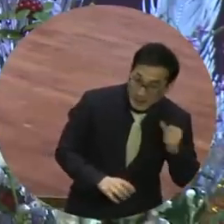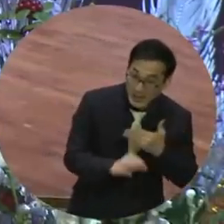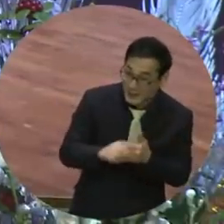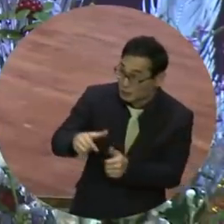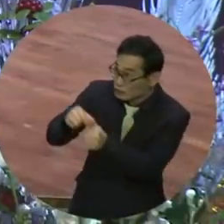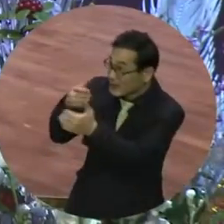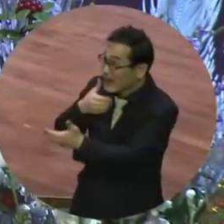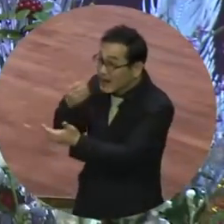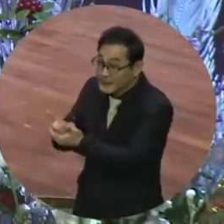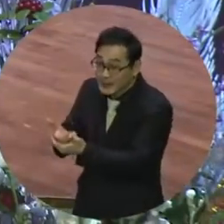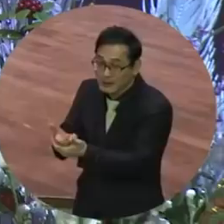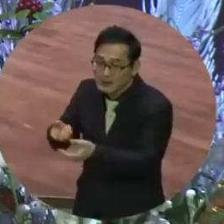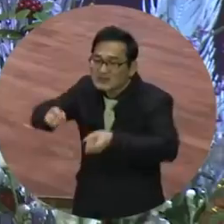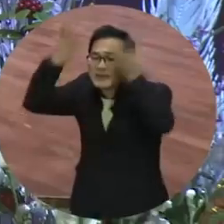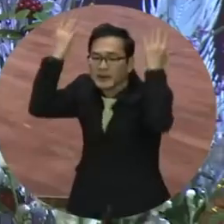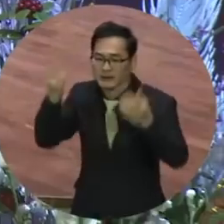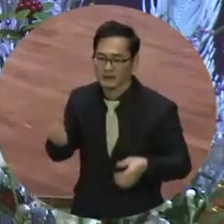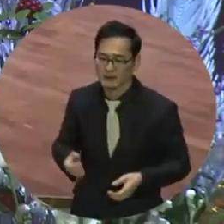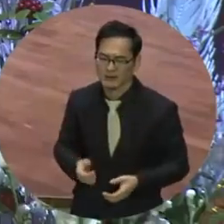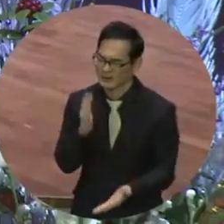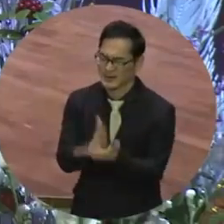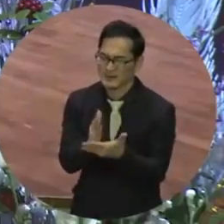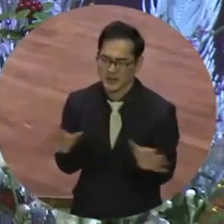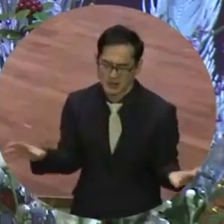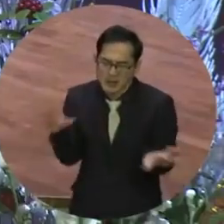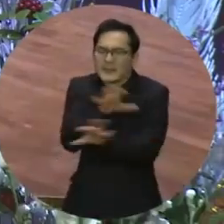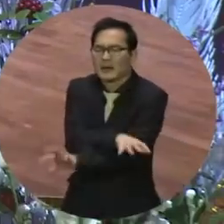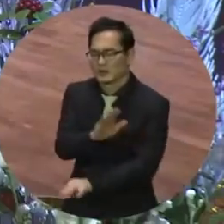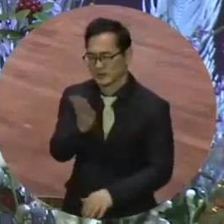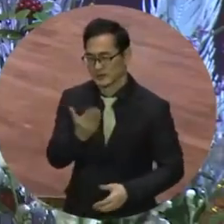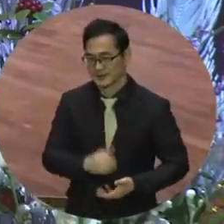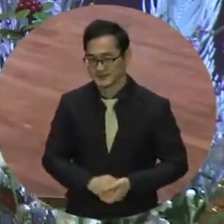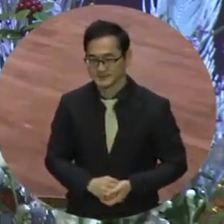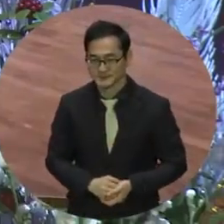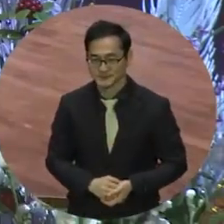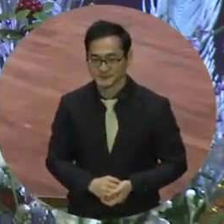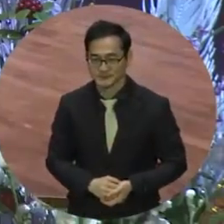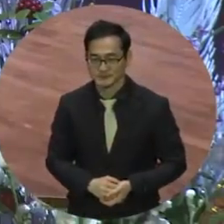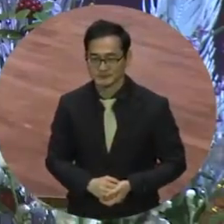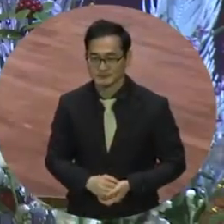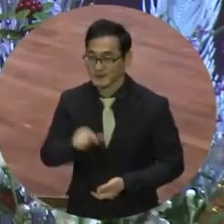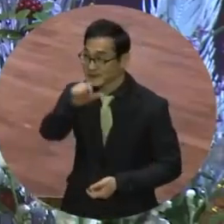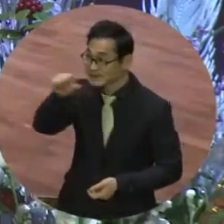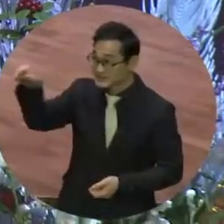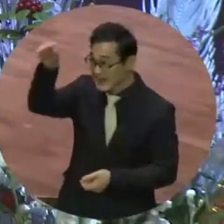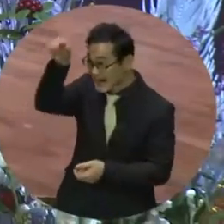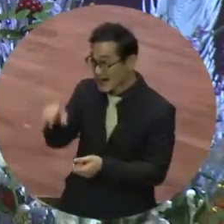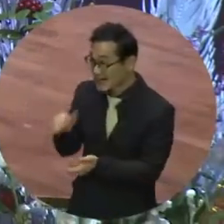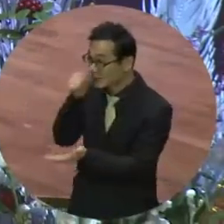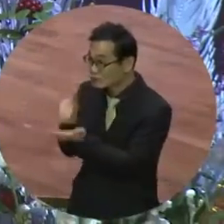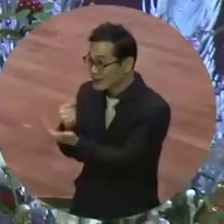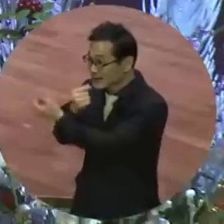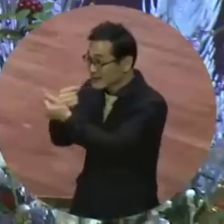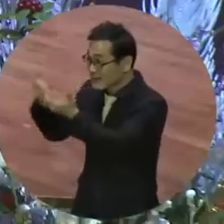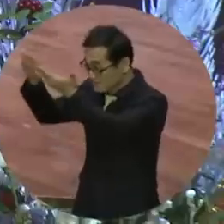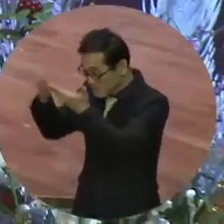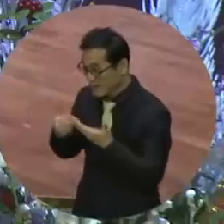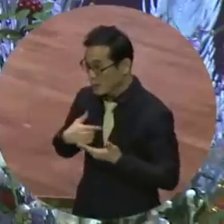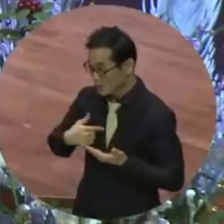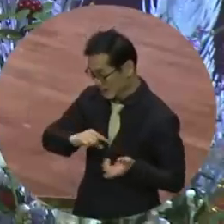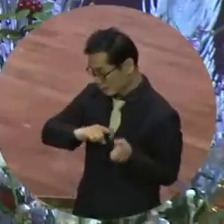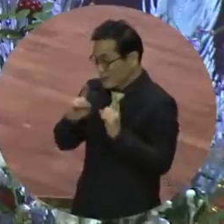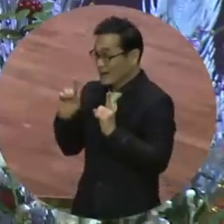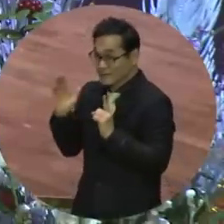있어. 그래, 이 구원의 감격, 십자가로 죄사함 받고 부활로 영생 얻은 이 감격이 바탕이